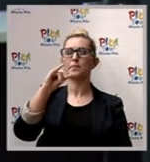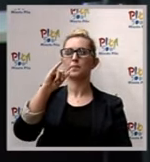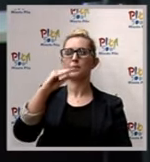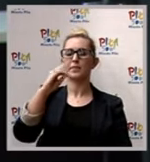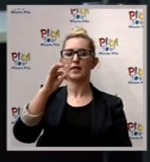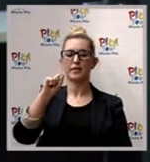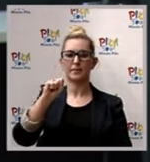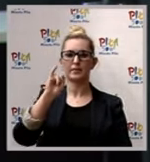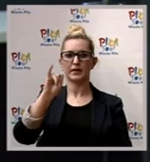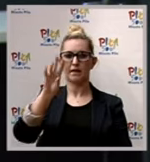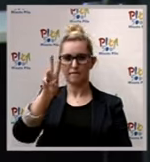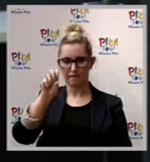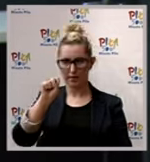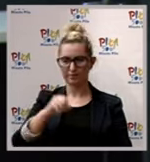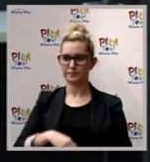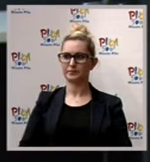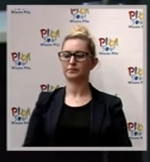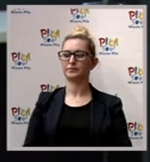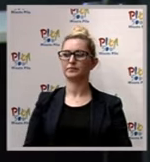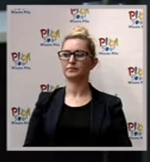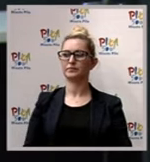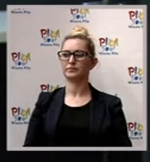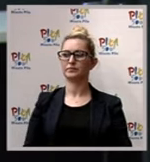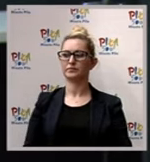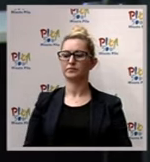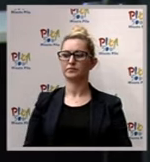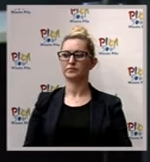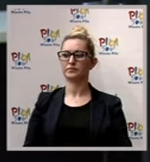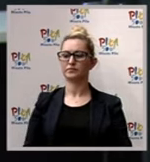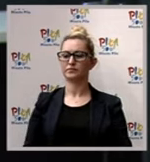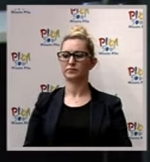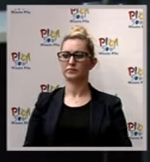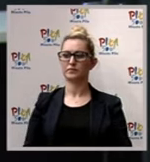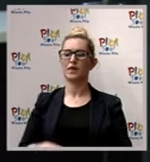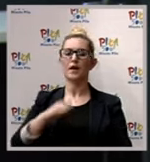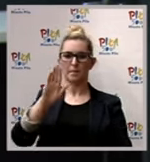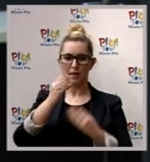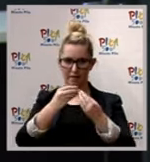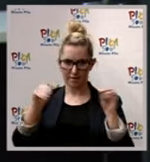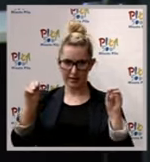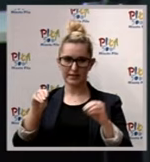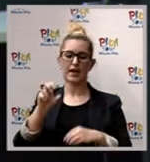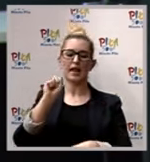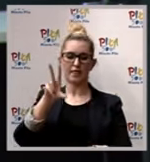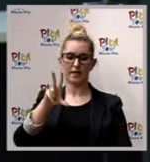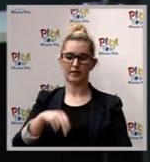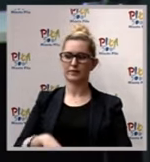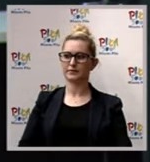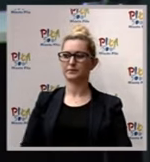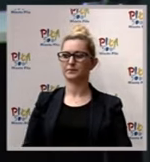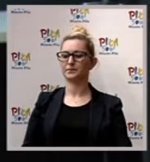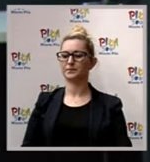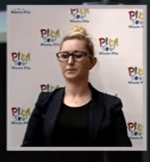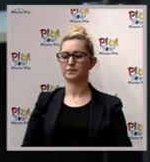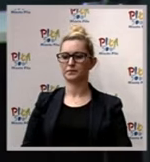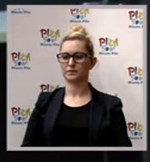Komisja skrutacyjna stwierdza, że kandydatka Elżbieta Iwachów uzyskała więcej głosów za wyborem niż